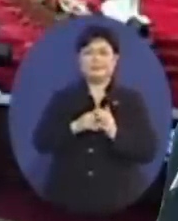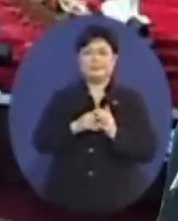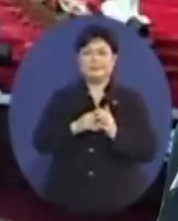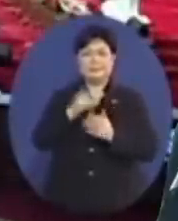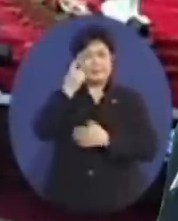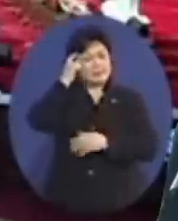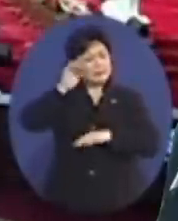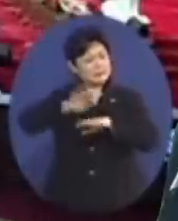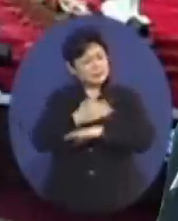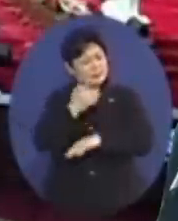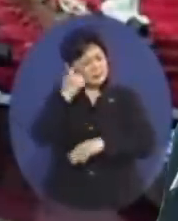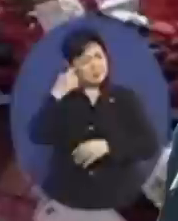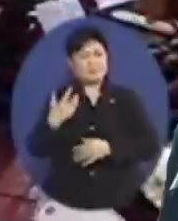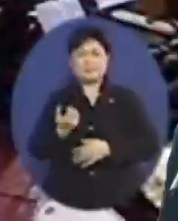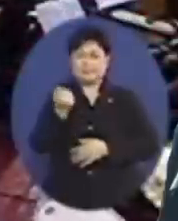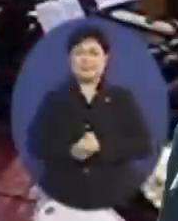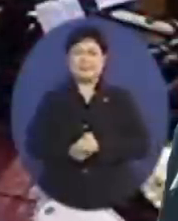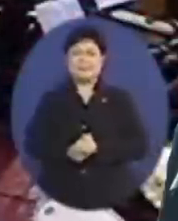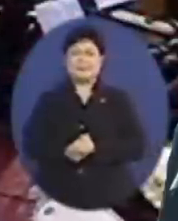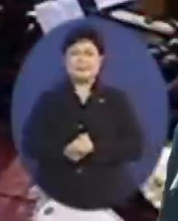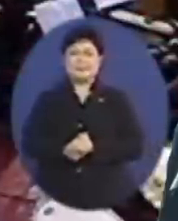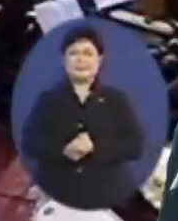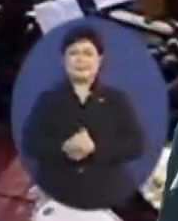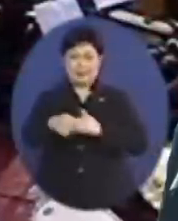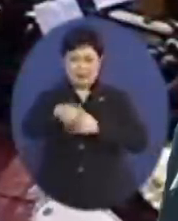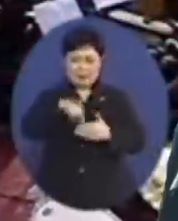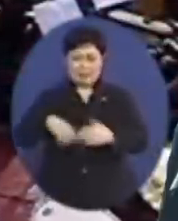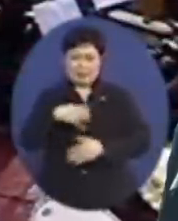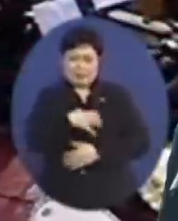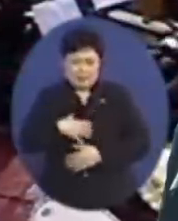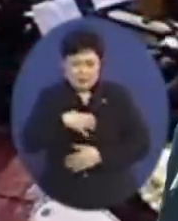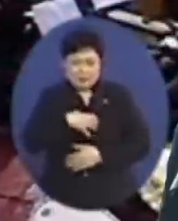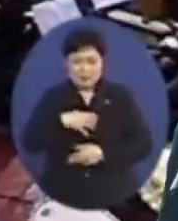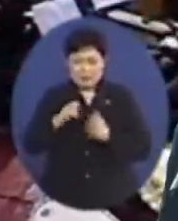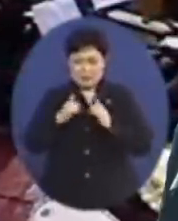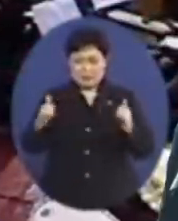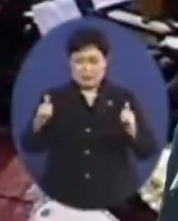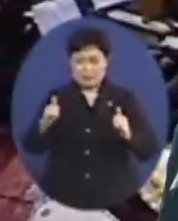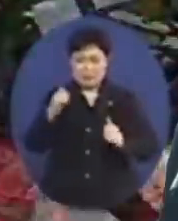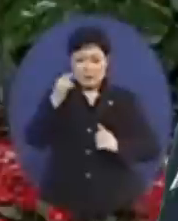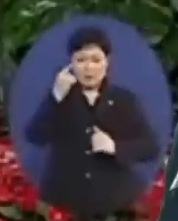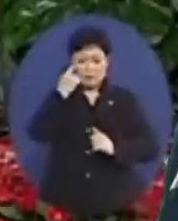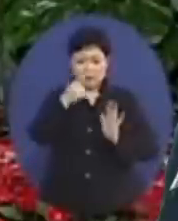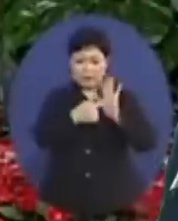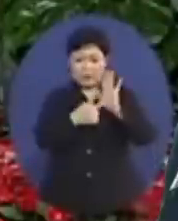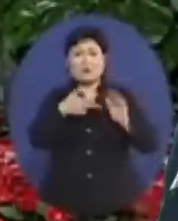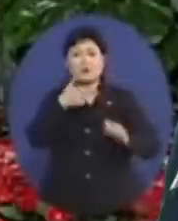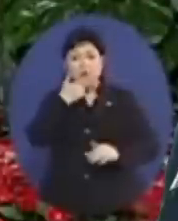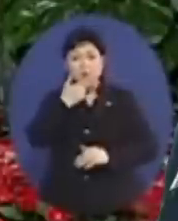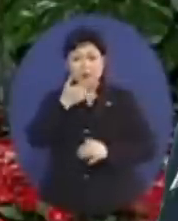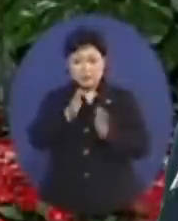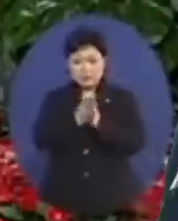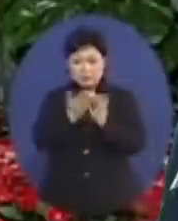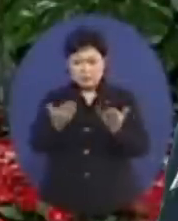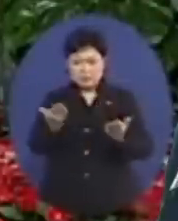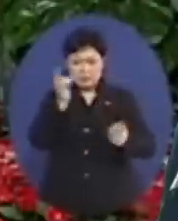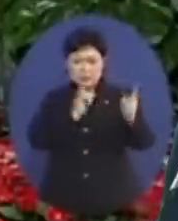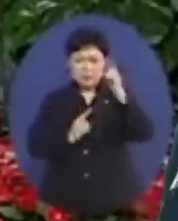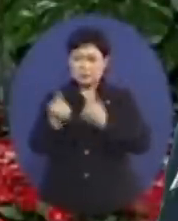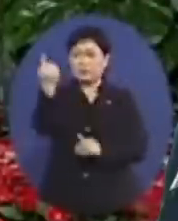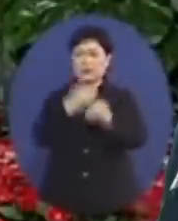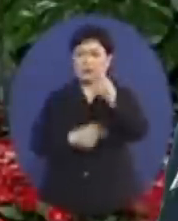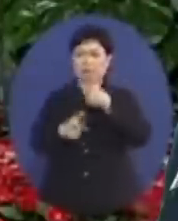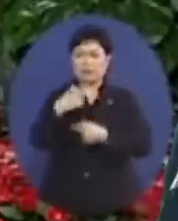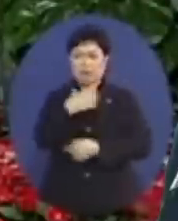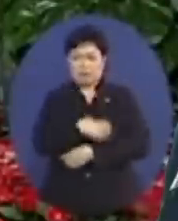생각을 잘못한 것입니다. 마음이 괴로운 것은 사람들 눈에 보이지 않아도 실상 눈에 보이는 상처보다 더